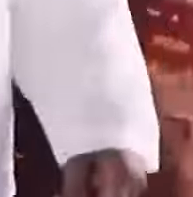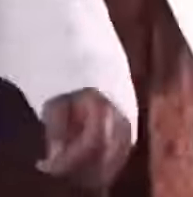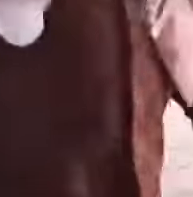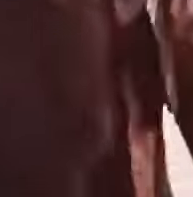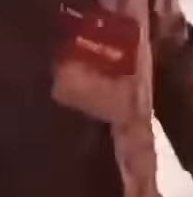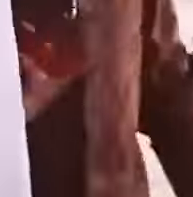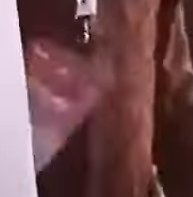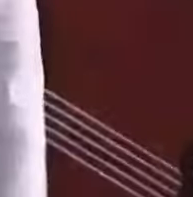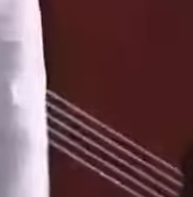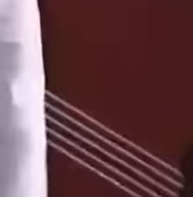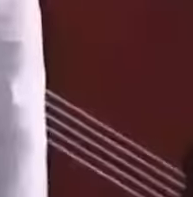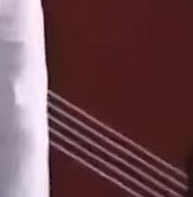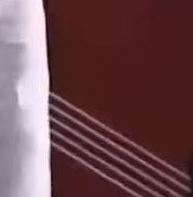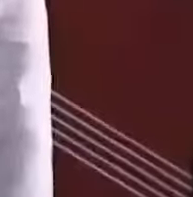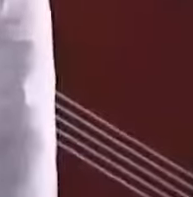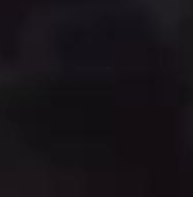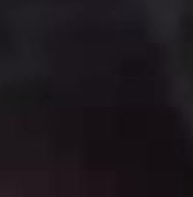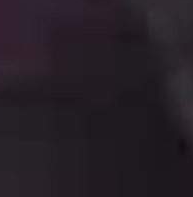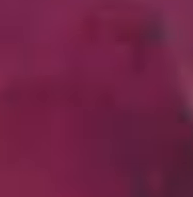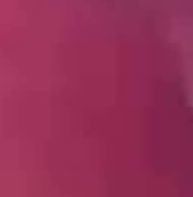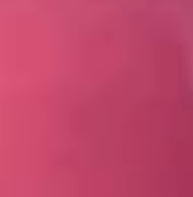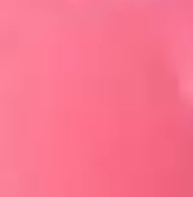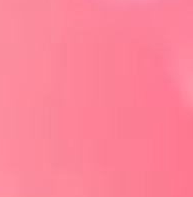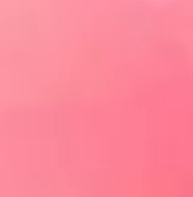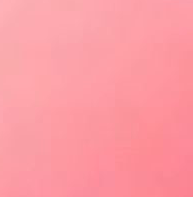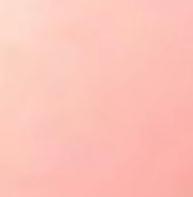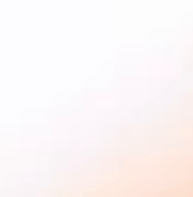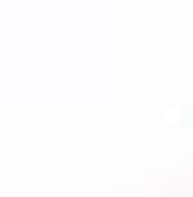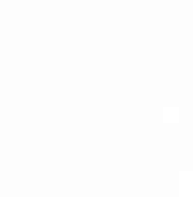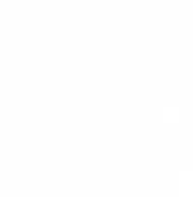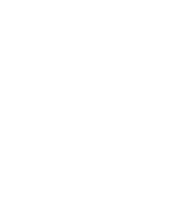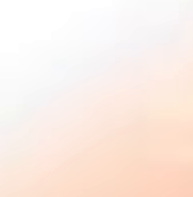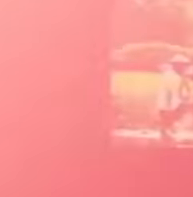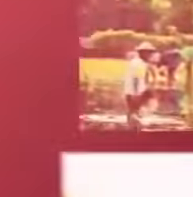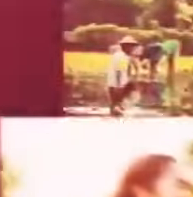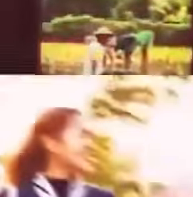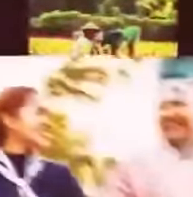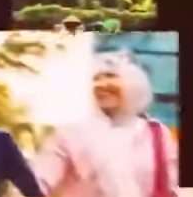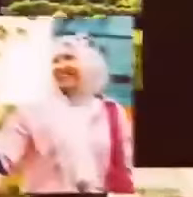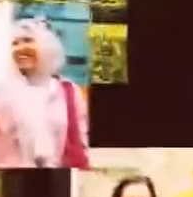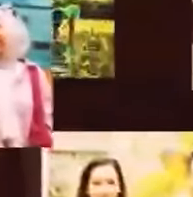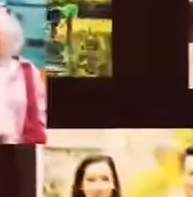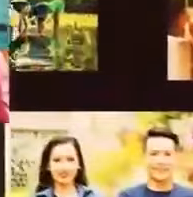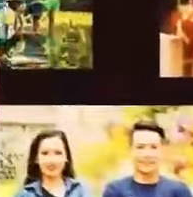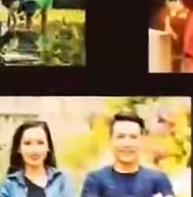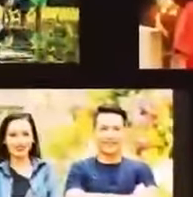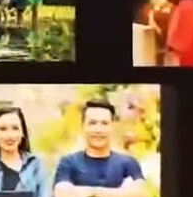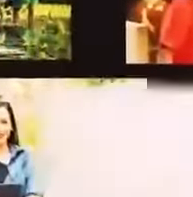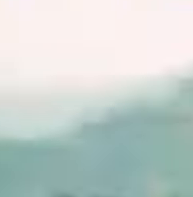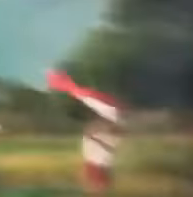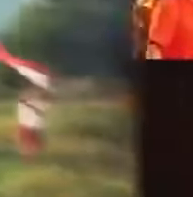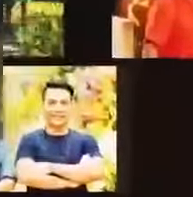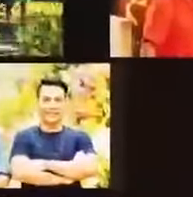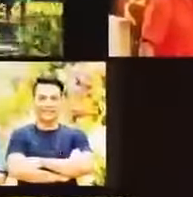benar-benar memahami kebutuhan kita dan siapa yang siap menjadi pemimpin yang melayani rakyat.